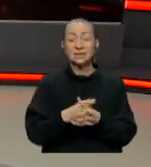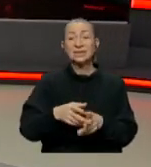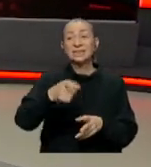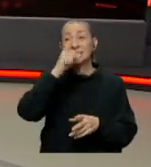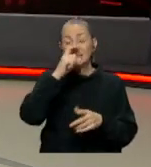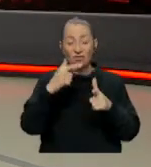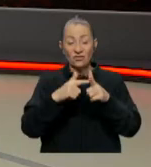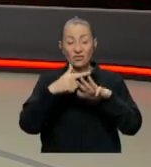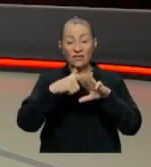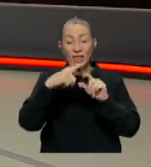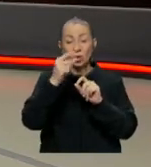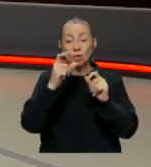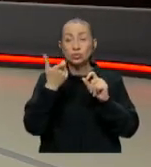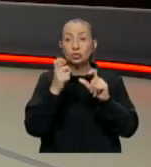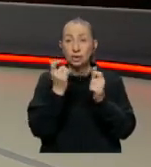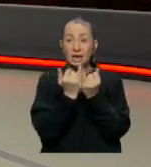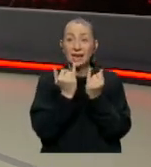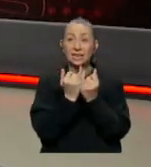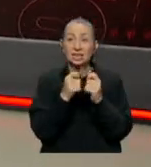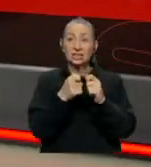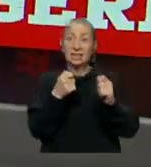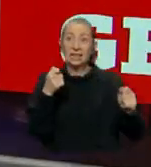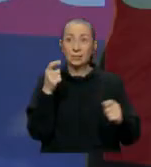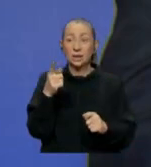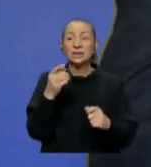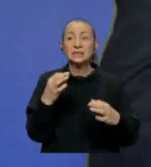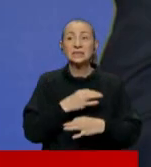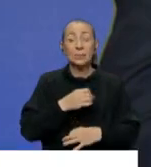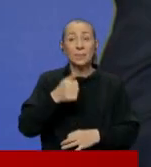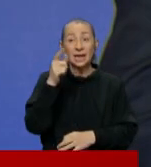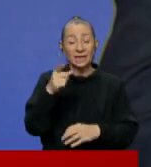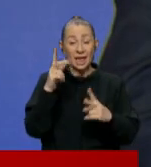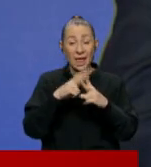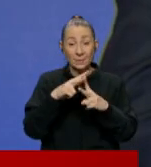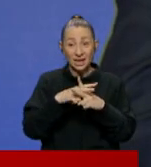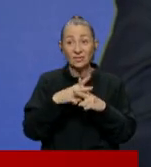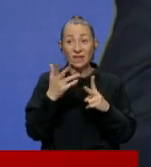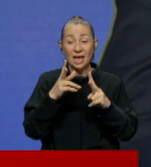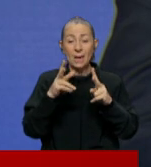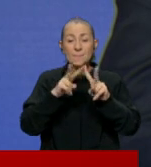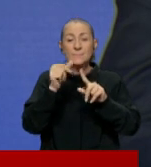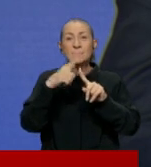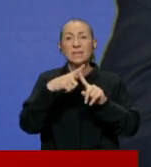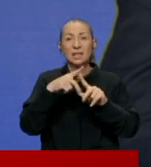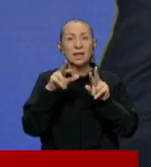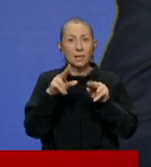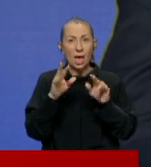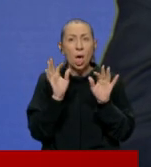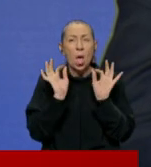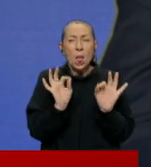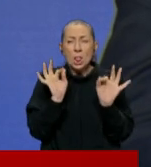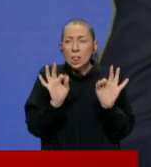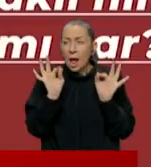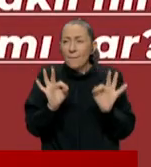sarayda FETÖ'cü kardeş gerilimi. Sayın Bakan, emniyet ve istihbarat gibi